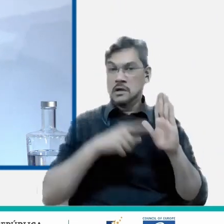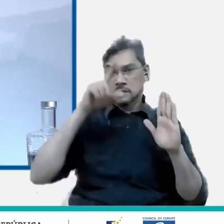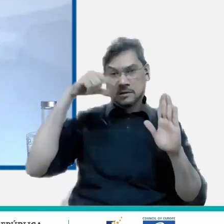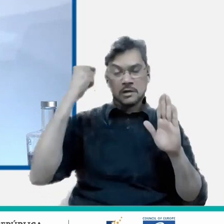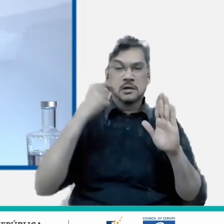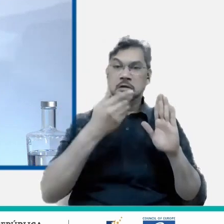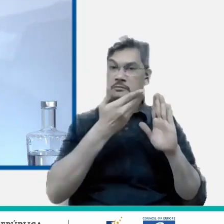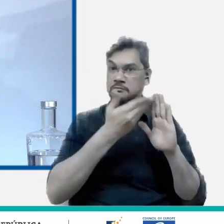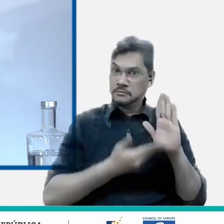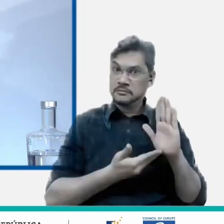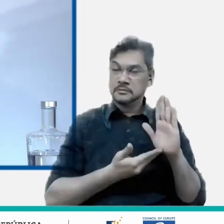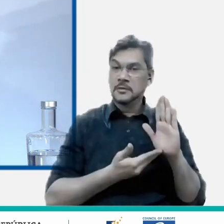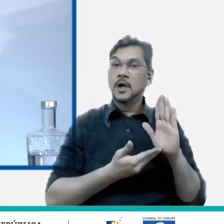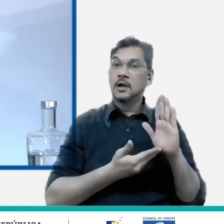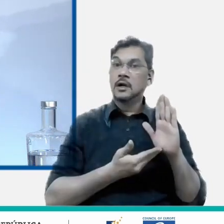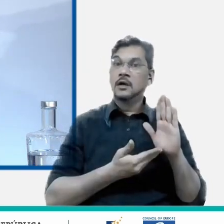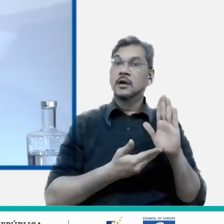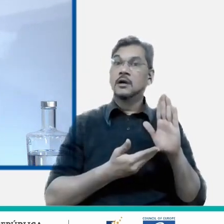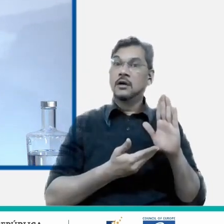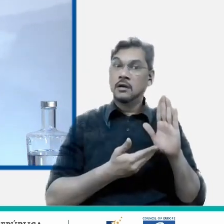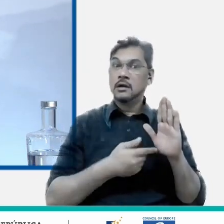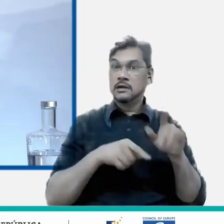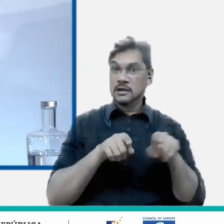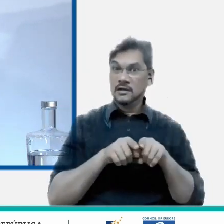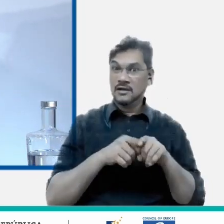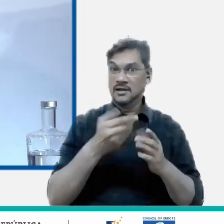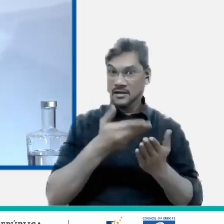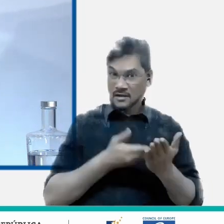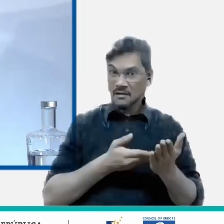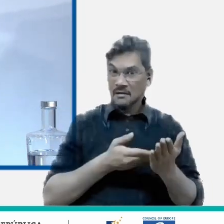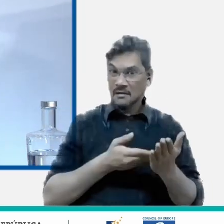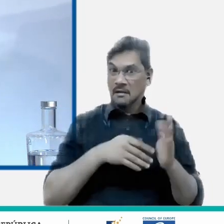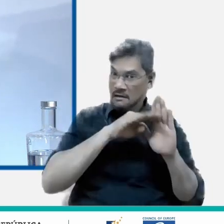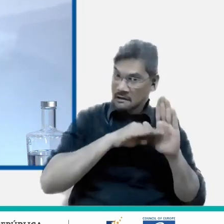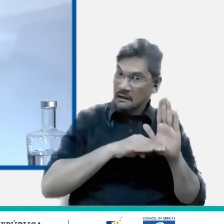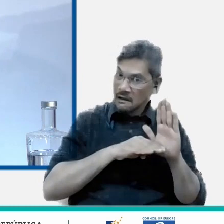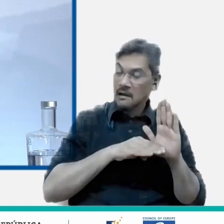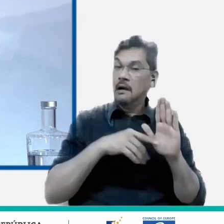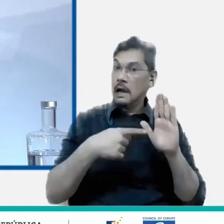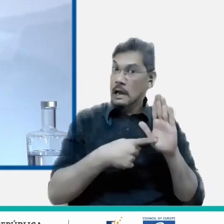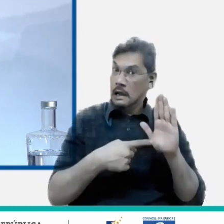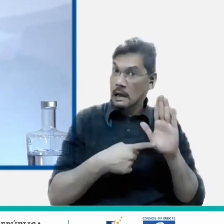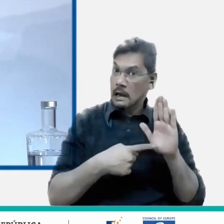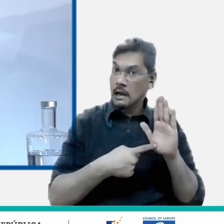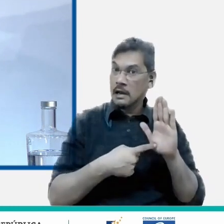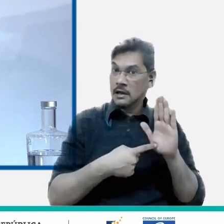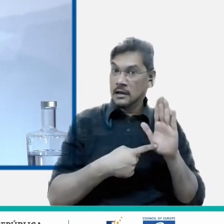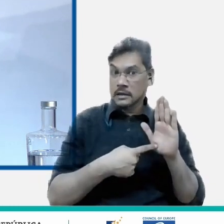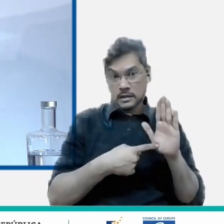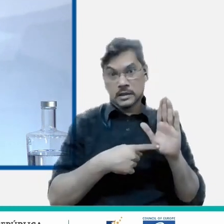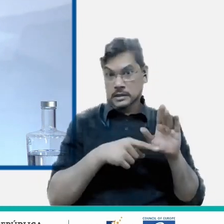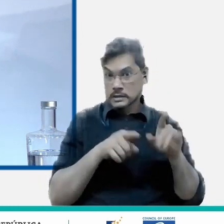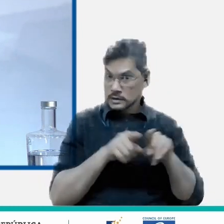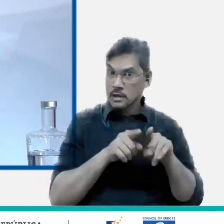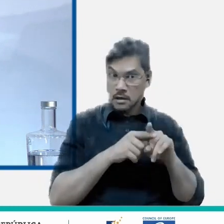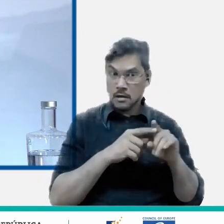социальная инфраструктура, это и специальные превентивные меры по, у нас, как называется, безопасному пропуску паводков в селях вод. Это и